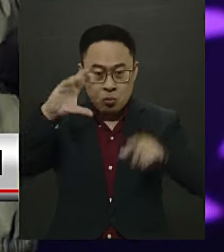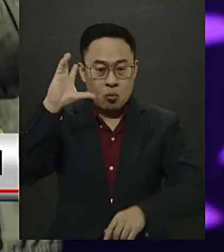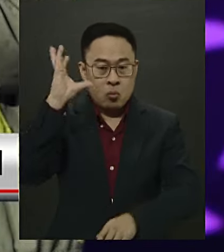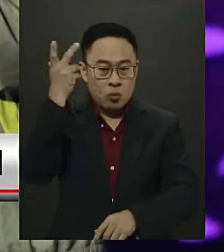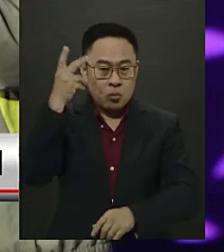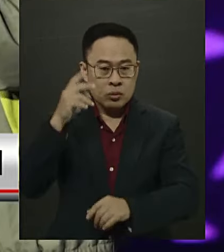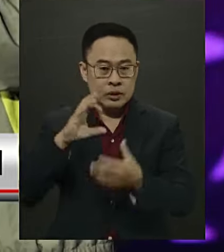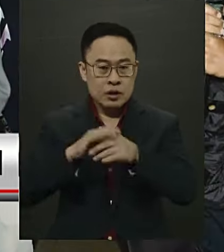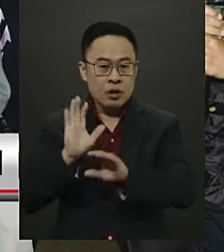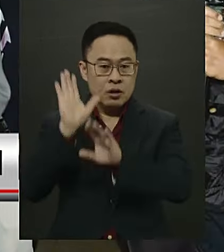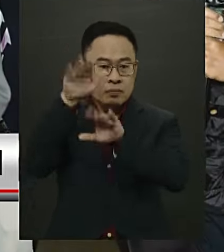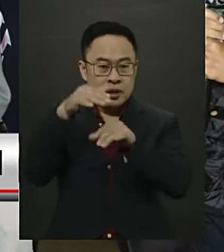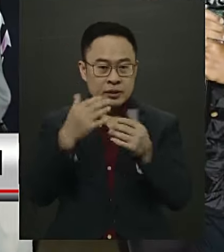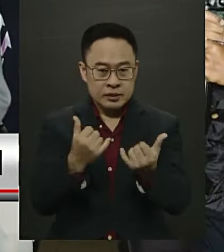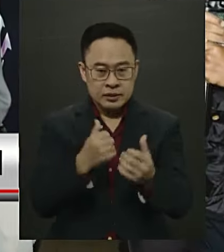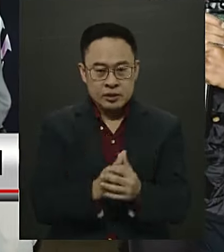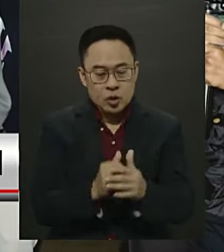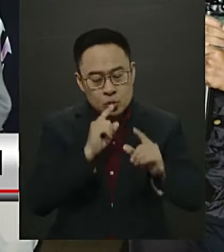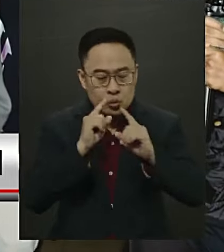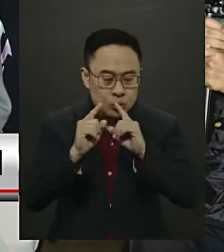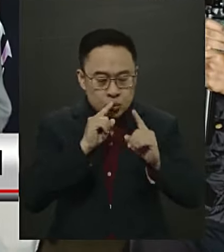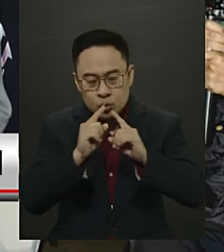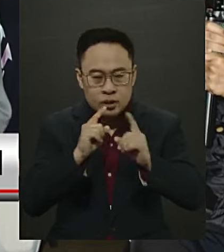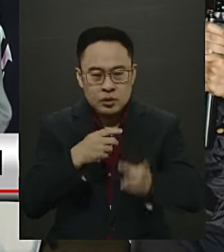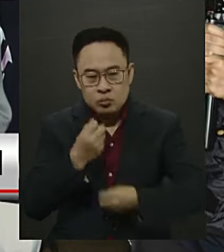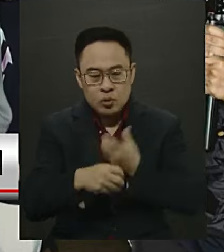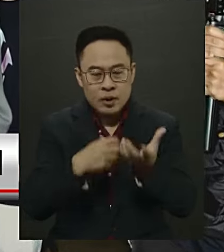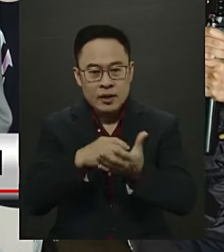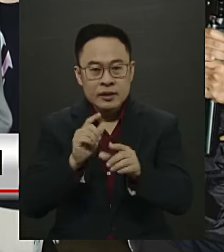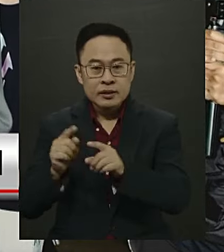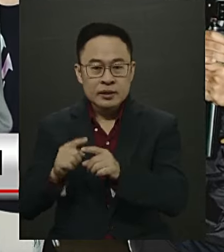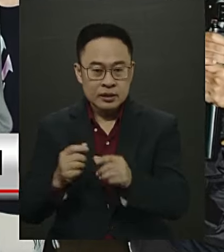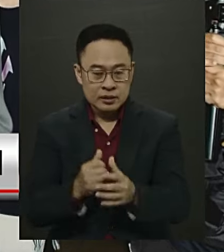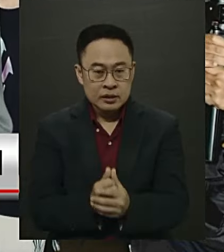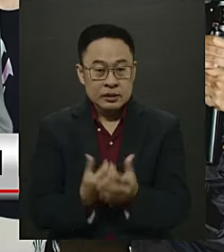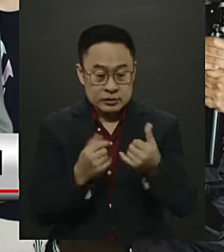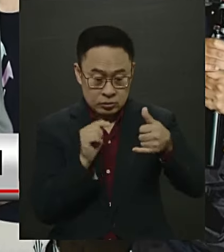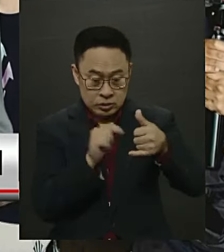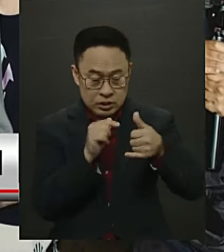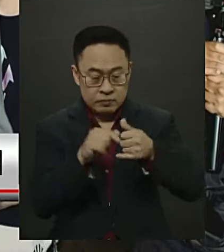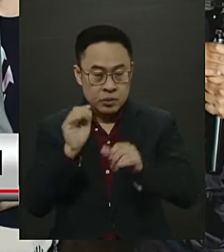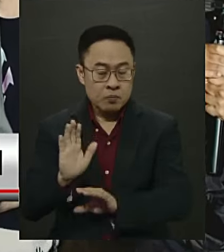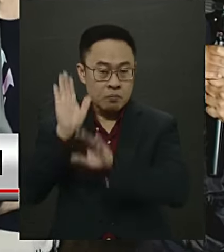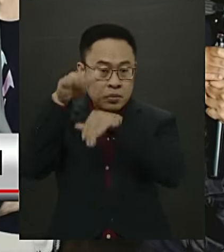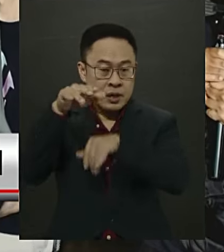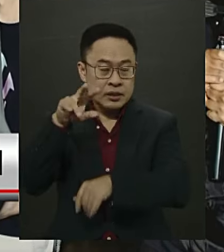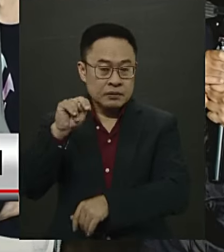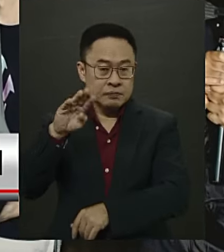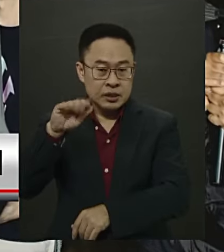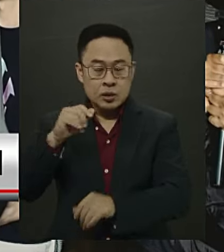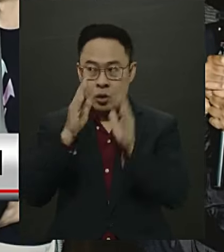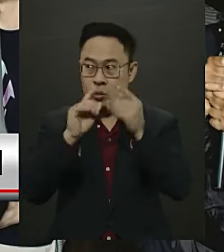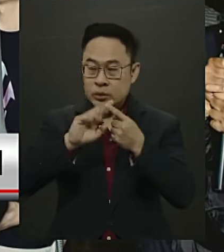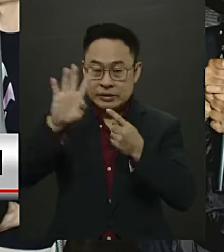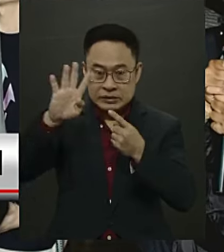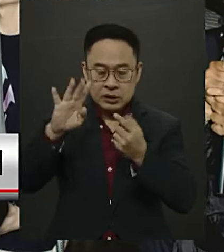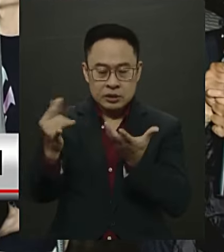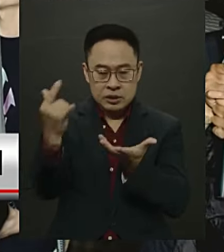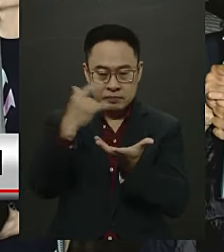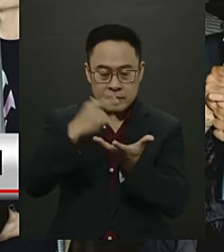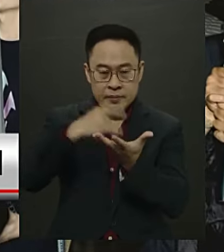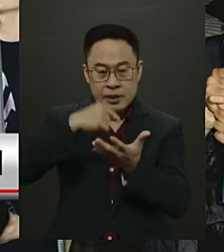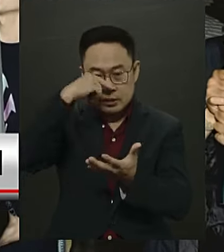บใกล้ชิดเลยนะคะได้พูดคุยได้อะไรด้วยนะซึ่งไคลรี่เอลวิงนี่ถือเป็นนักเบสบอล NBA คนที่4ที่ได้เดิน